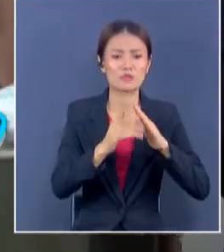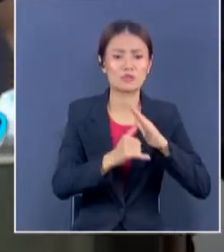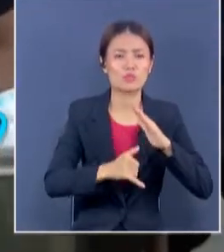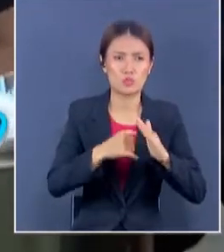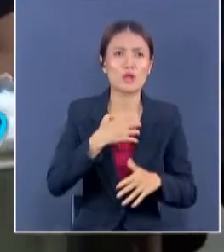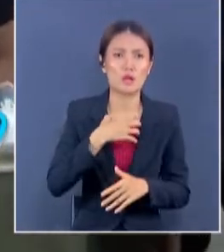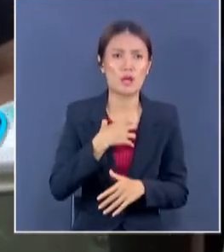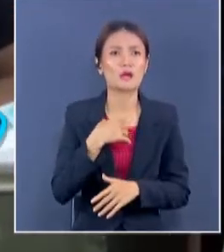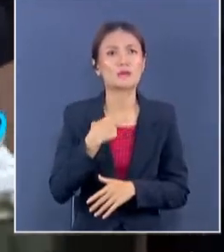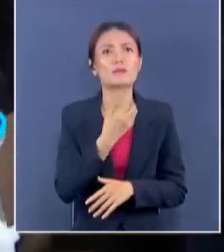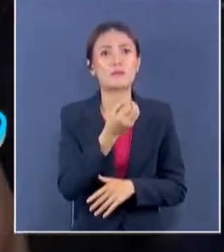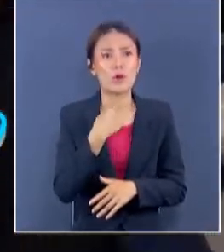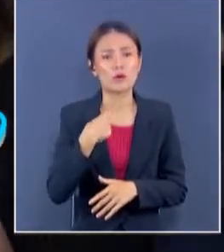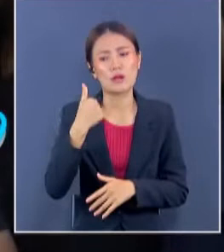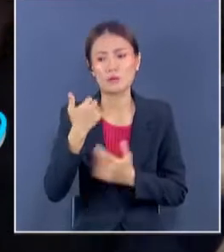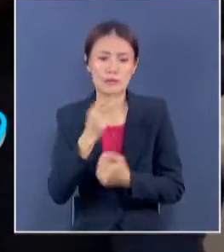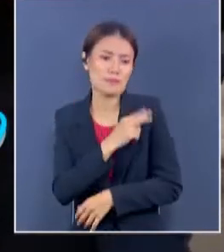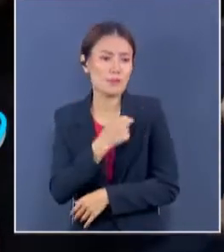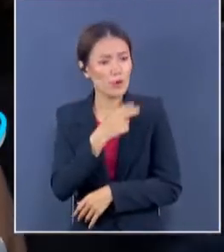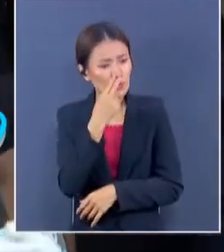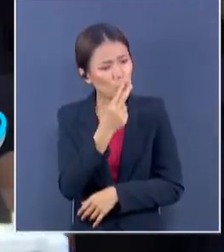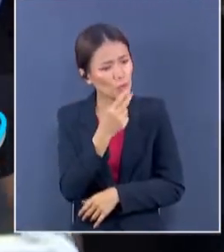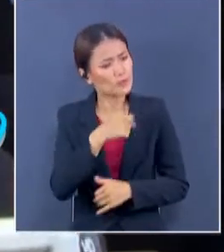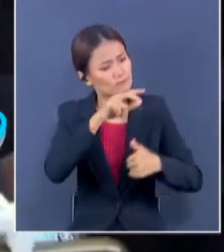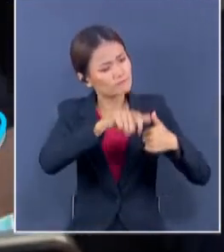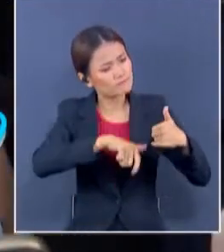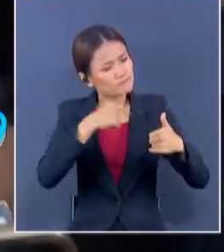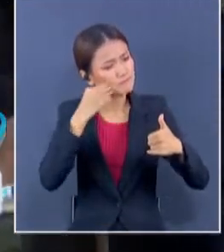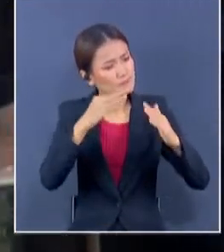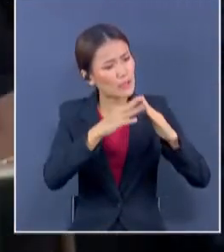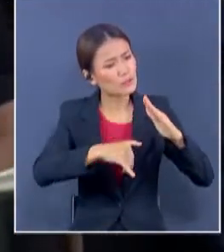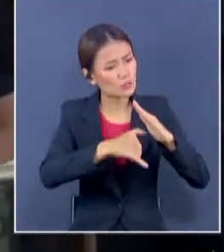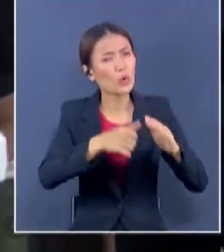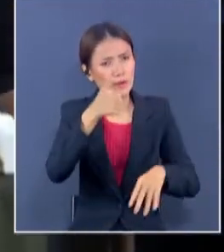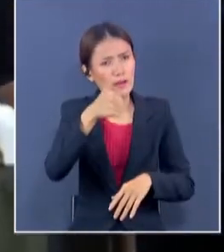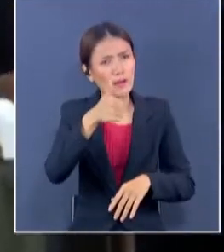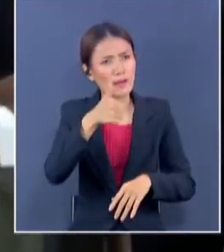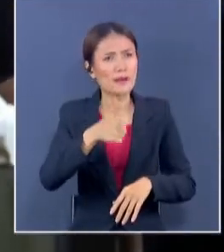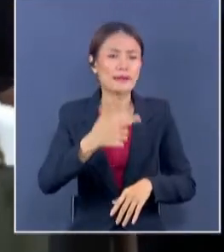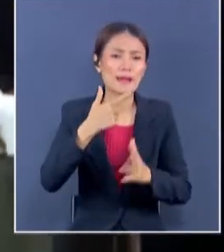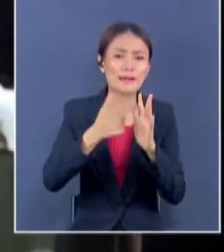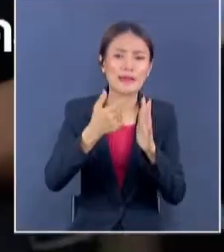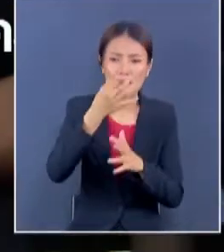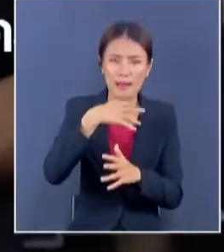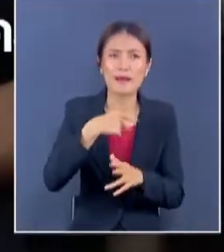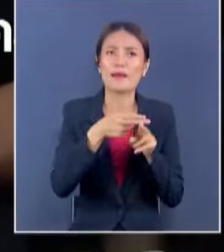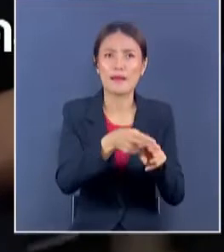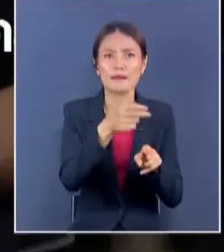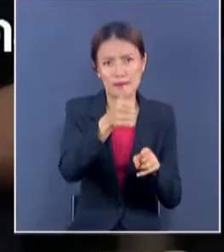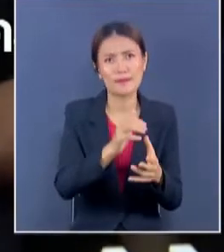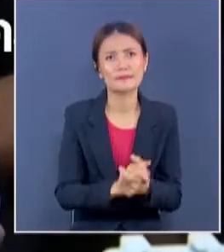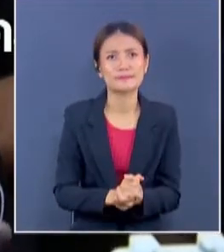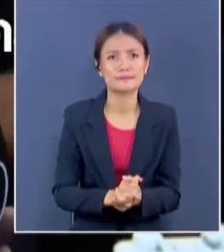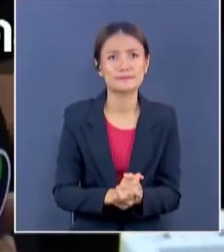คณะแพทย์ก็เห็นว่าอาการของท่านก็สามารถดูแลตัวเองอยู่ที่บ้านได้แล้วก็รับประทานยาได้ครับ ก็อาการ